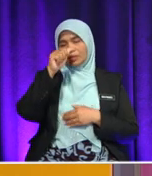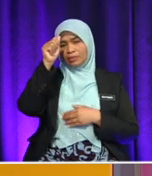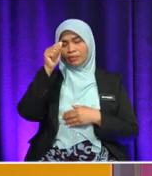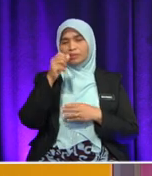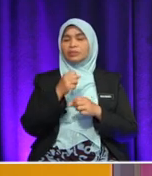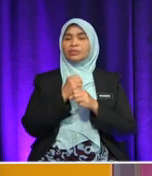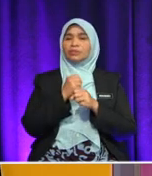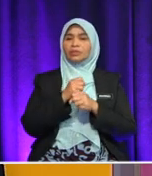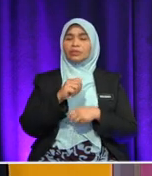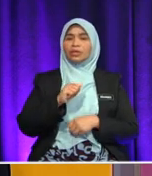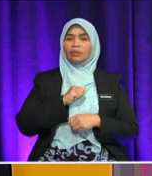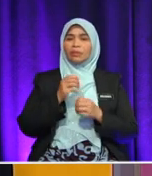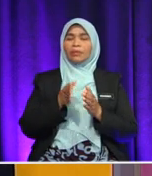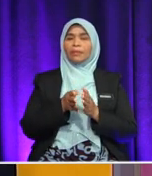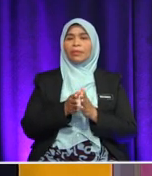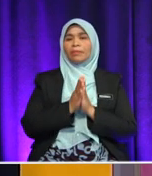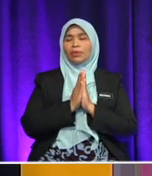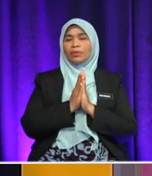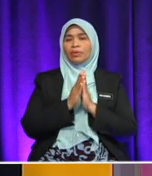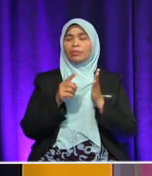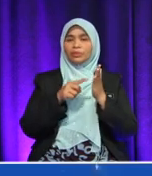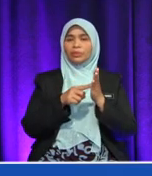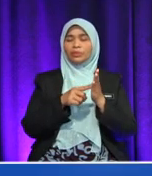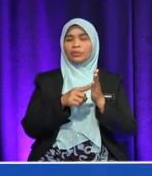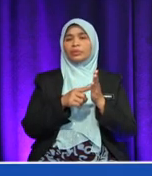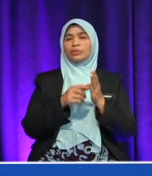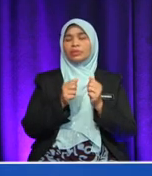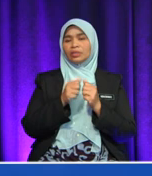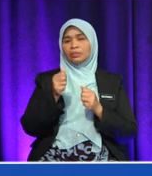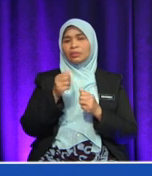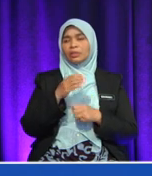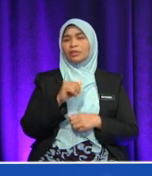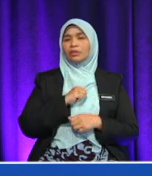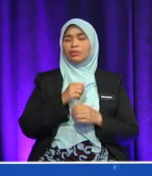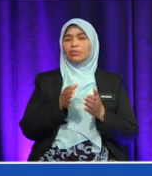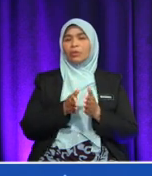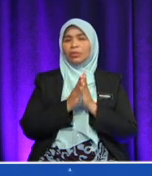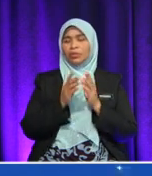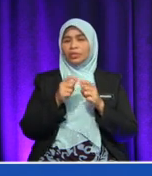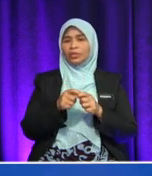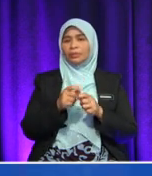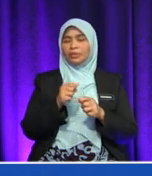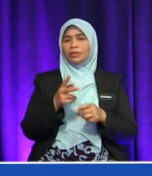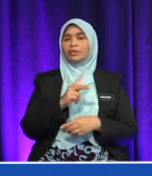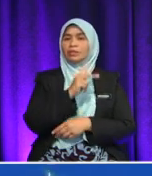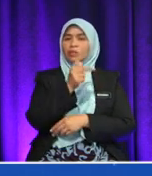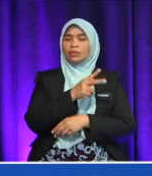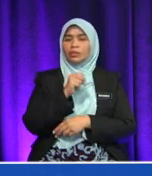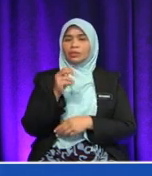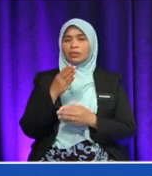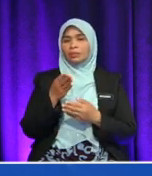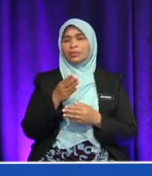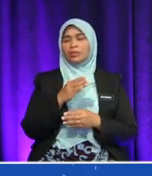Sesungguhnya aku memohon petunjuk kepadamu dengan ilmumu dan aku memohon ketetapan dan kekuasaanmu dan aku